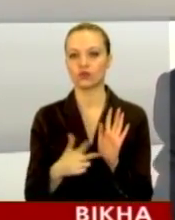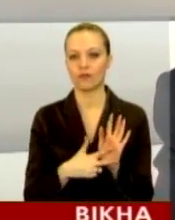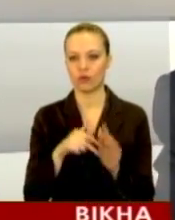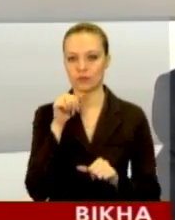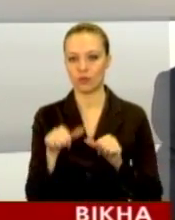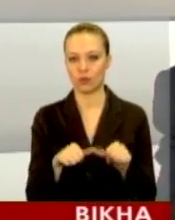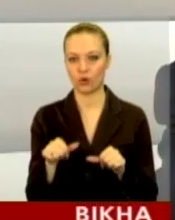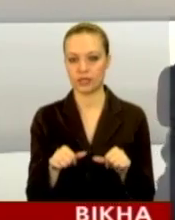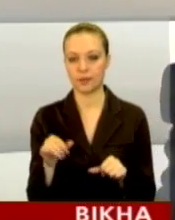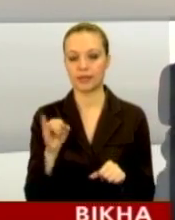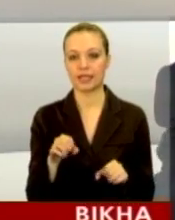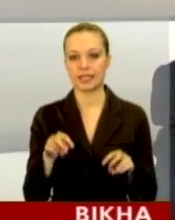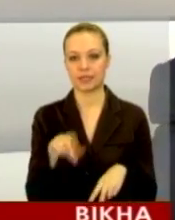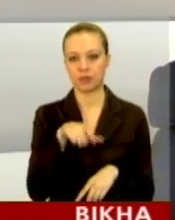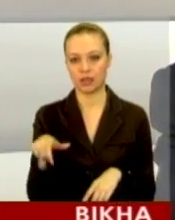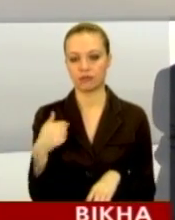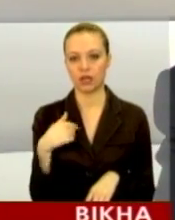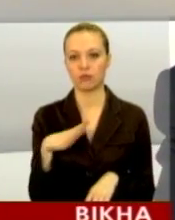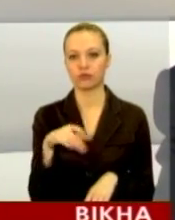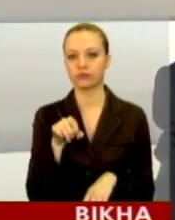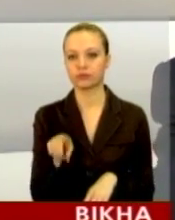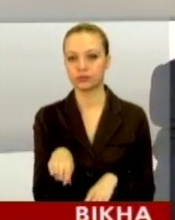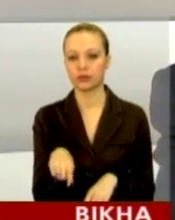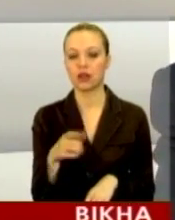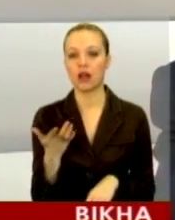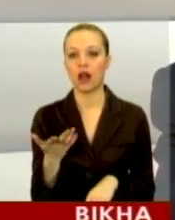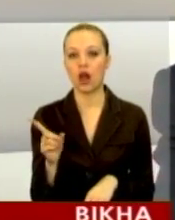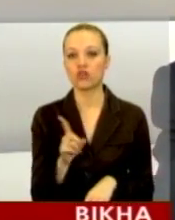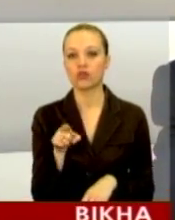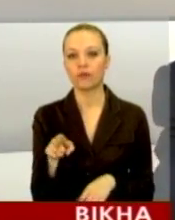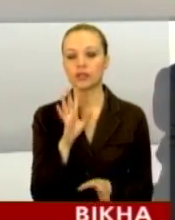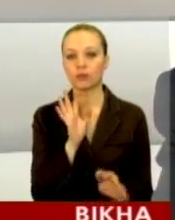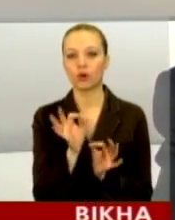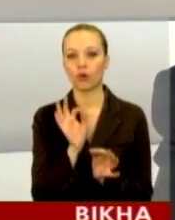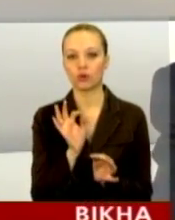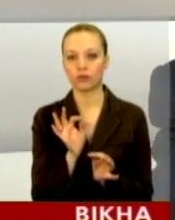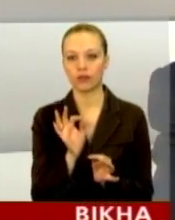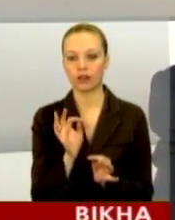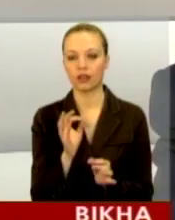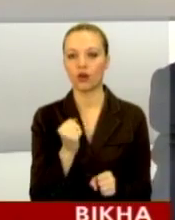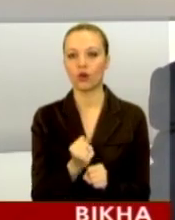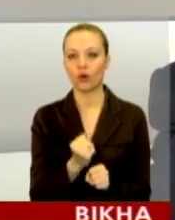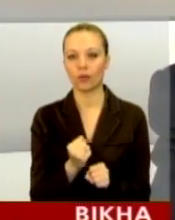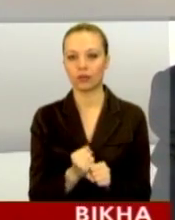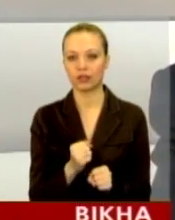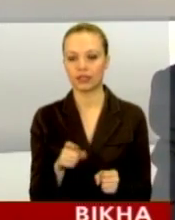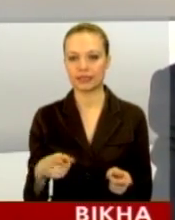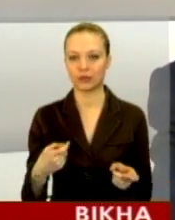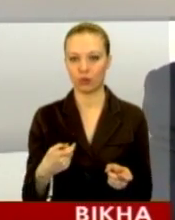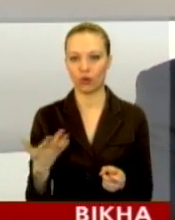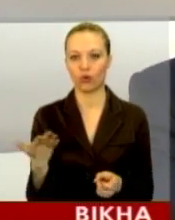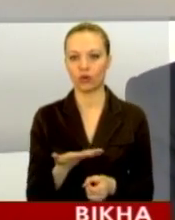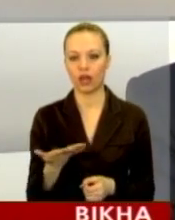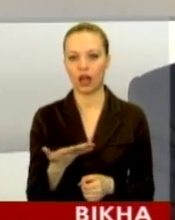1998 році. І спеціалістам я задаю запитання, що б вони порекомендували робити з зброєю,